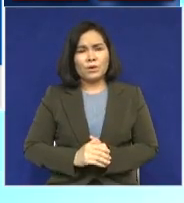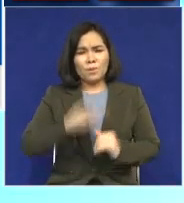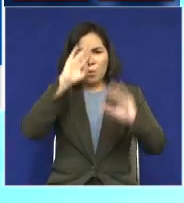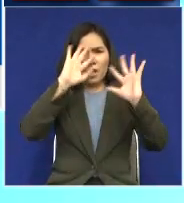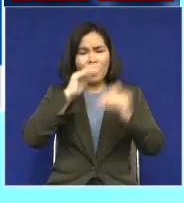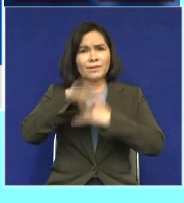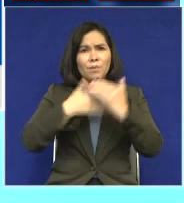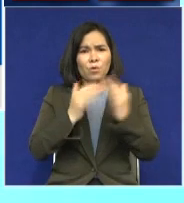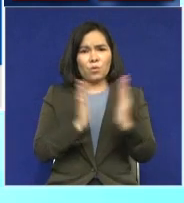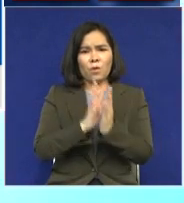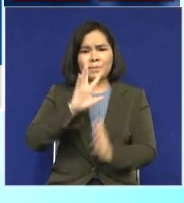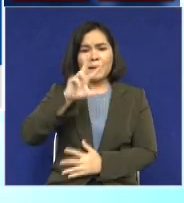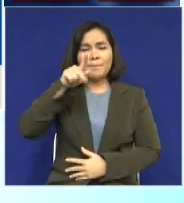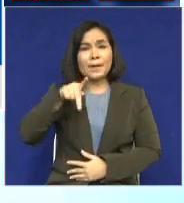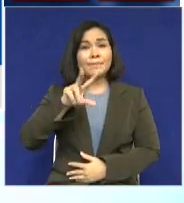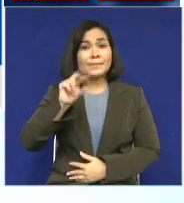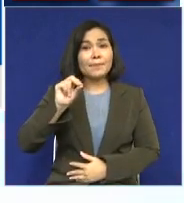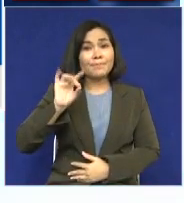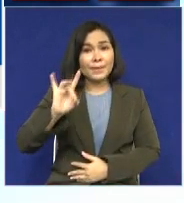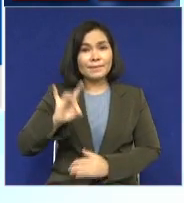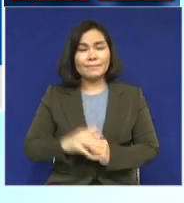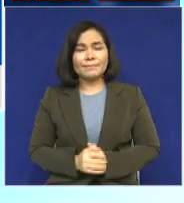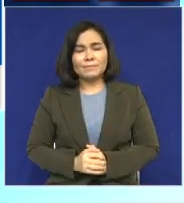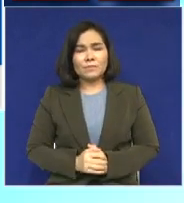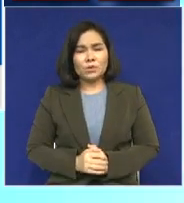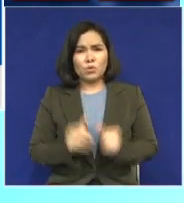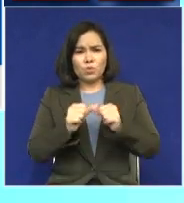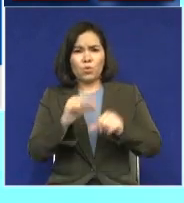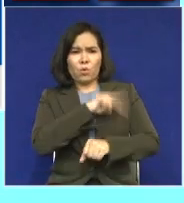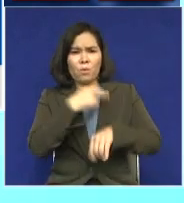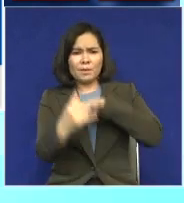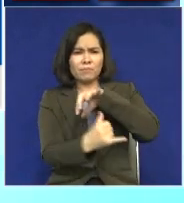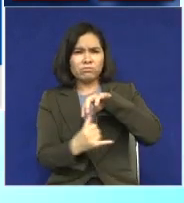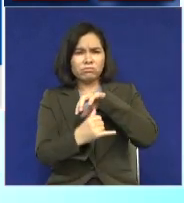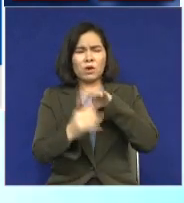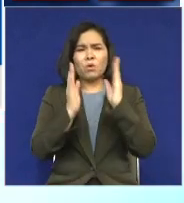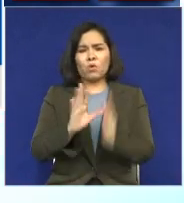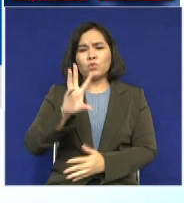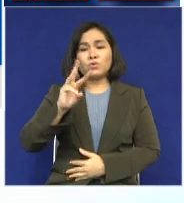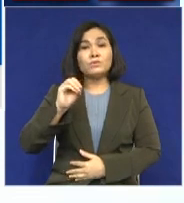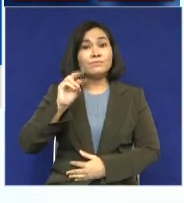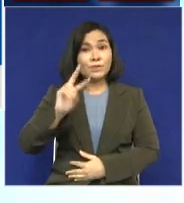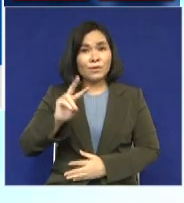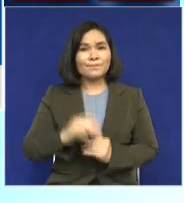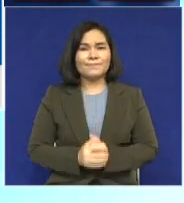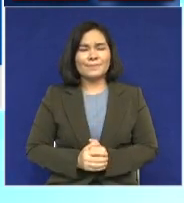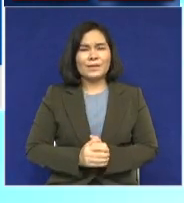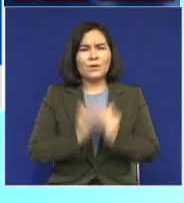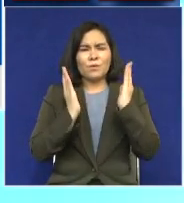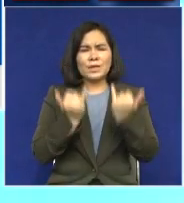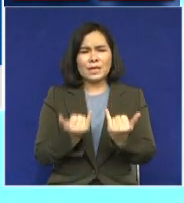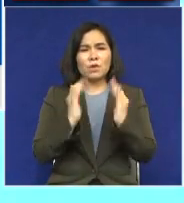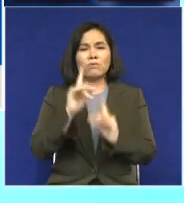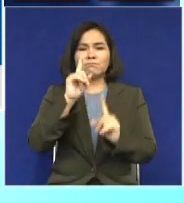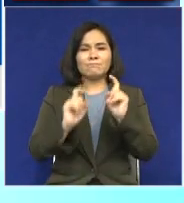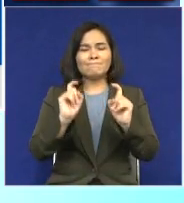แล้ว 3,038 รายยังคงรักษาตัวอยู่ในโรงพยาบาล62รายและวันนี้ไม่มีเสียชีวิตเพิ่มขึ้นนะ